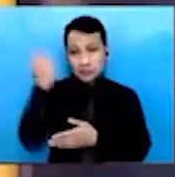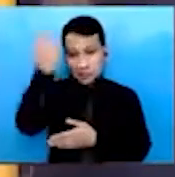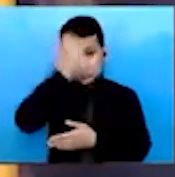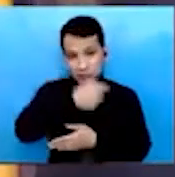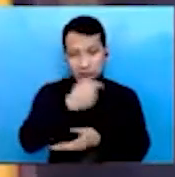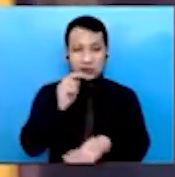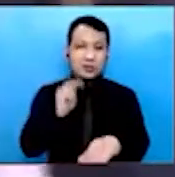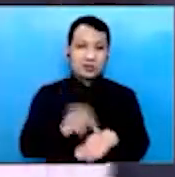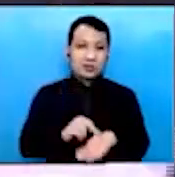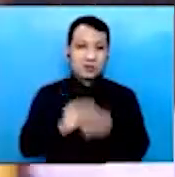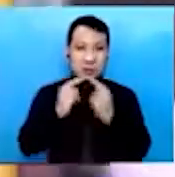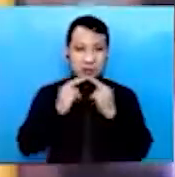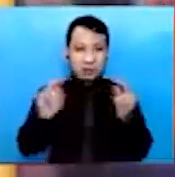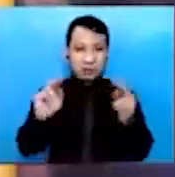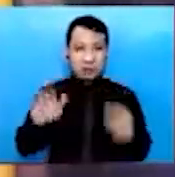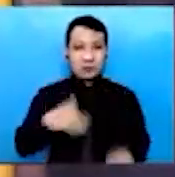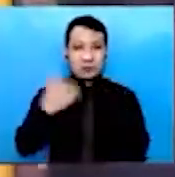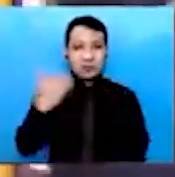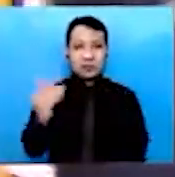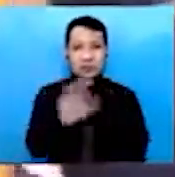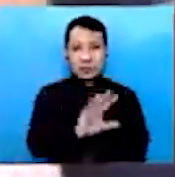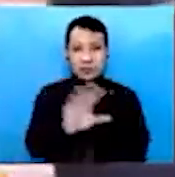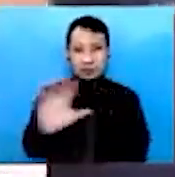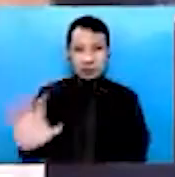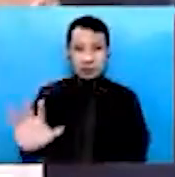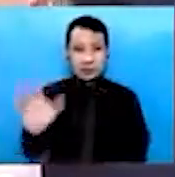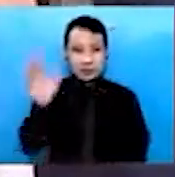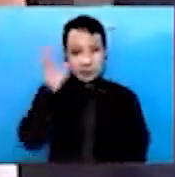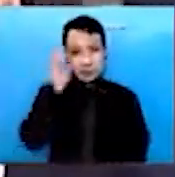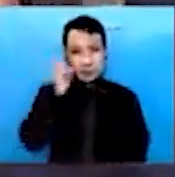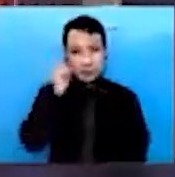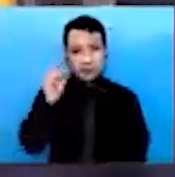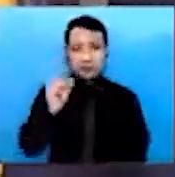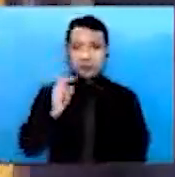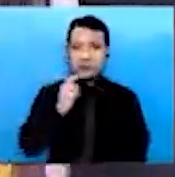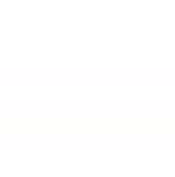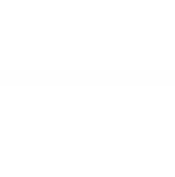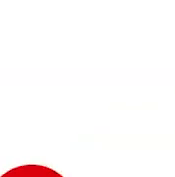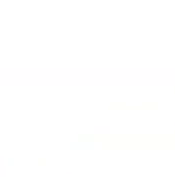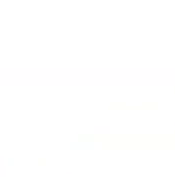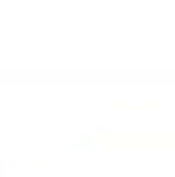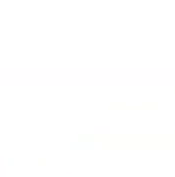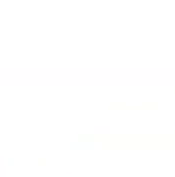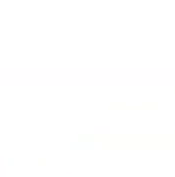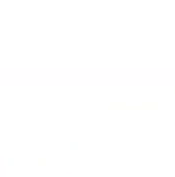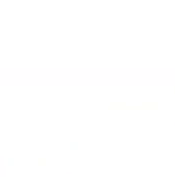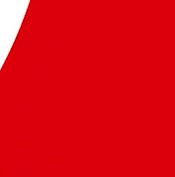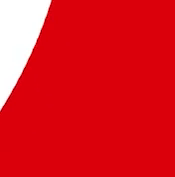Nagbabalita mula sa frontline, Camille Samonte, News 5.